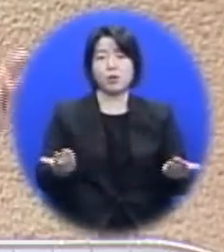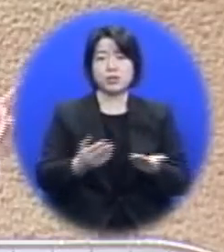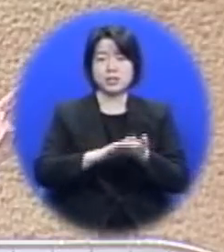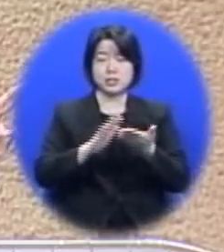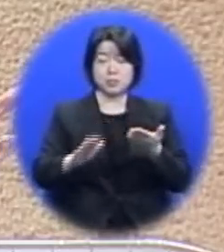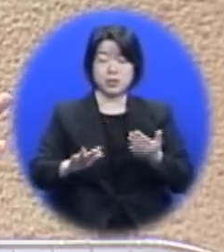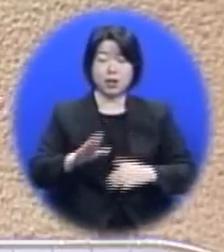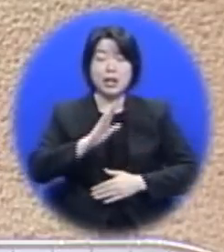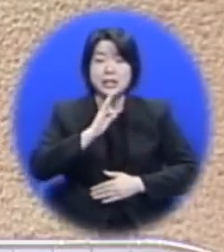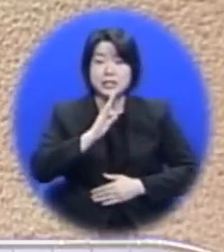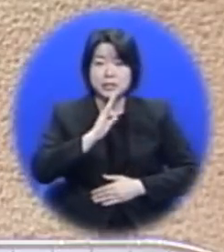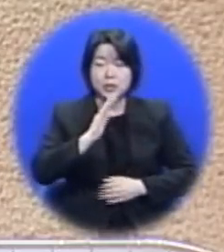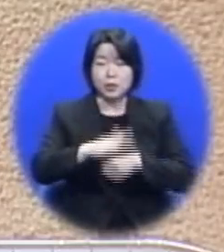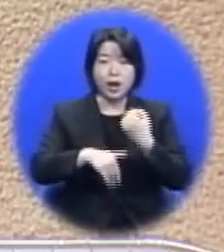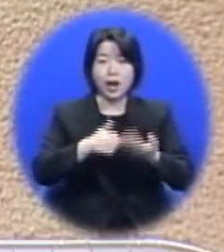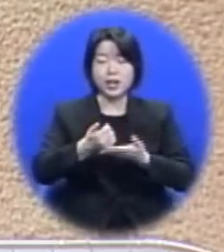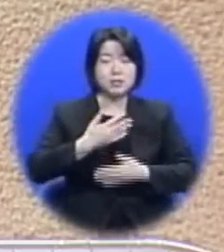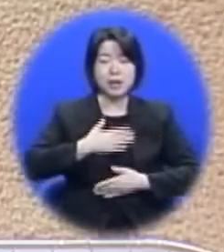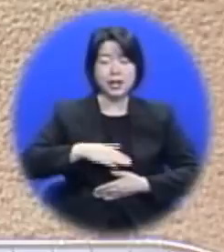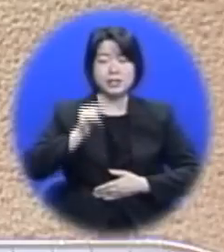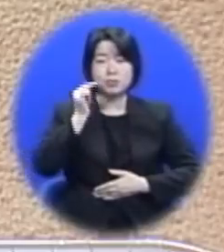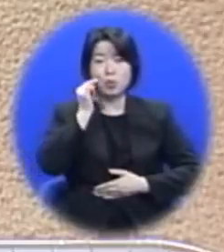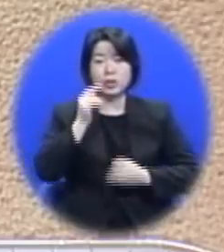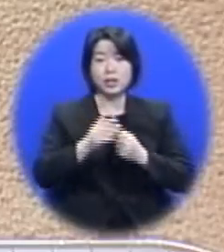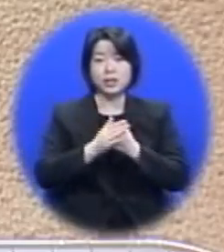실제로는 하나님을 알지 못하기 때문에